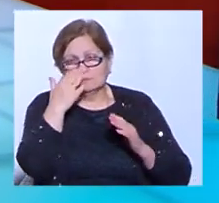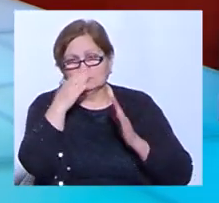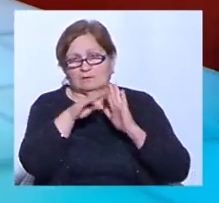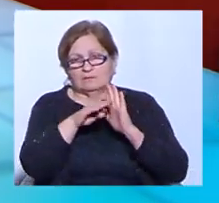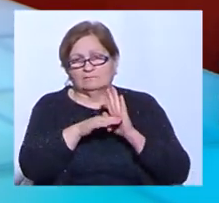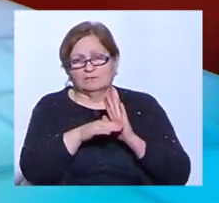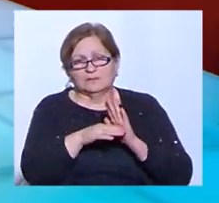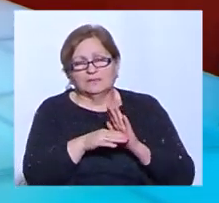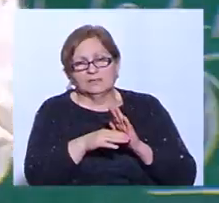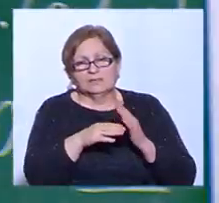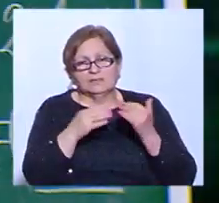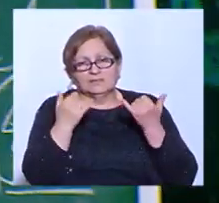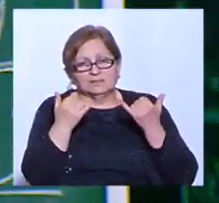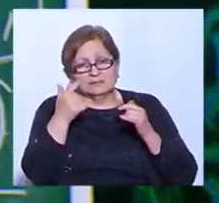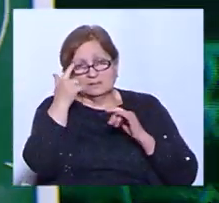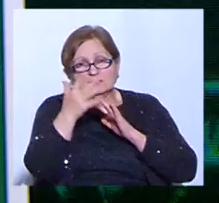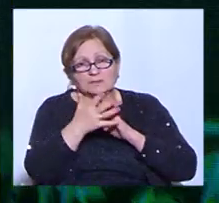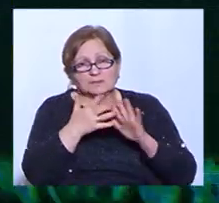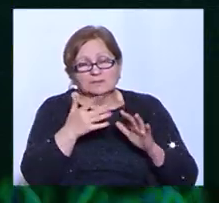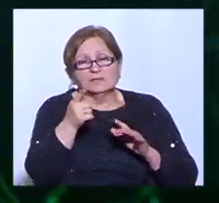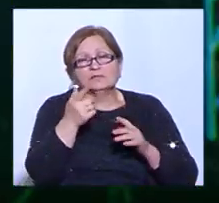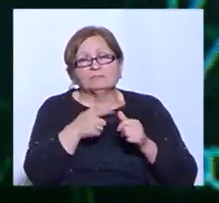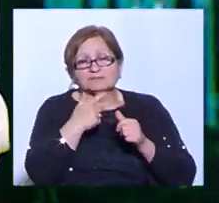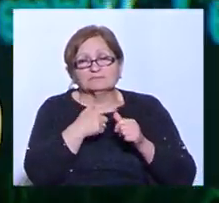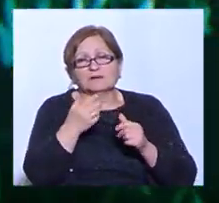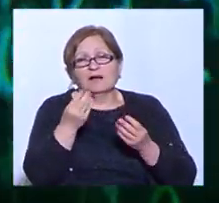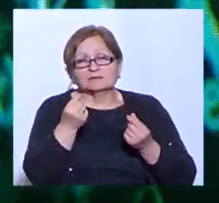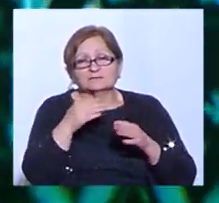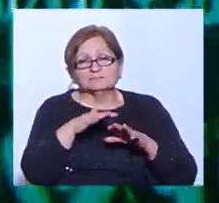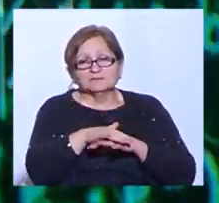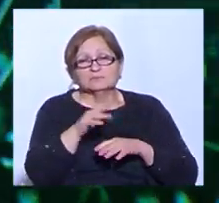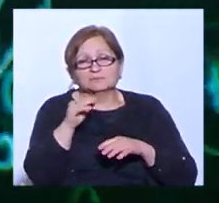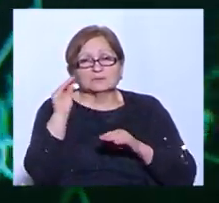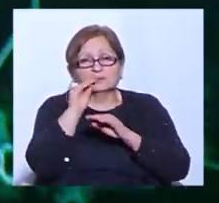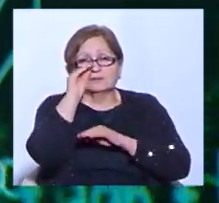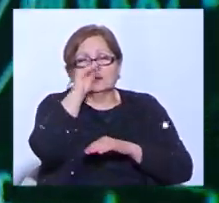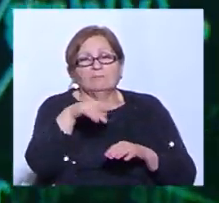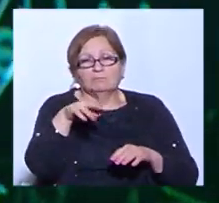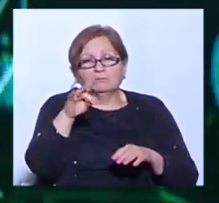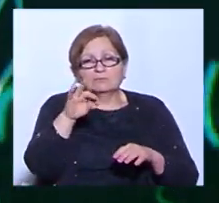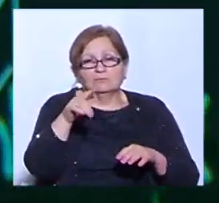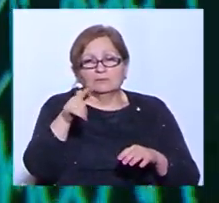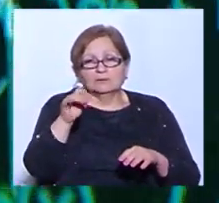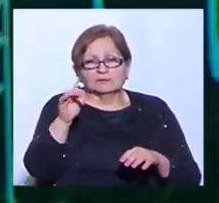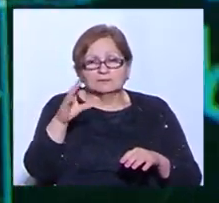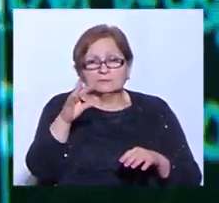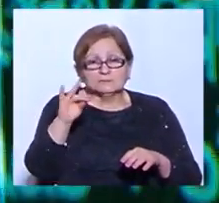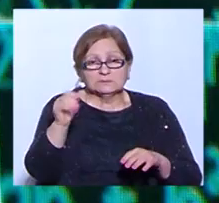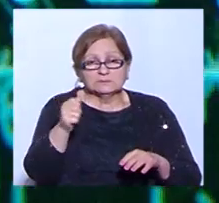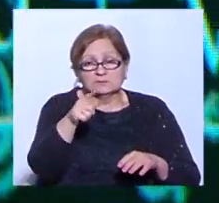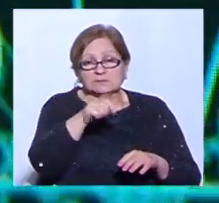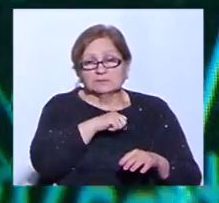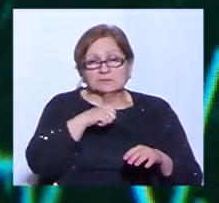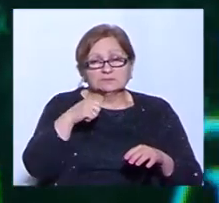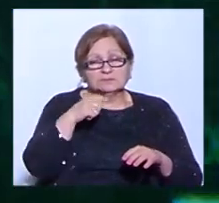ამით მე მგონი ჩვენ ახლა გავიგეთ რა არის არითმეტიკული პროგრესია. მოდით ახლა თქვენთვის სახლში შეადგინეთ თქვენთვის აი როგორი